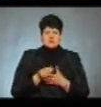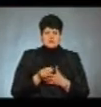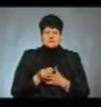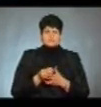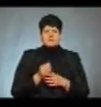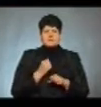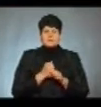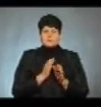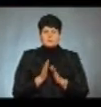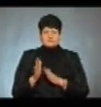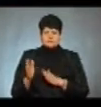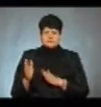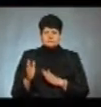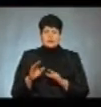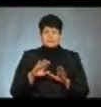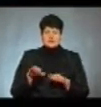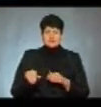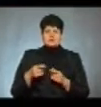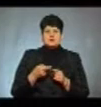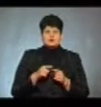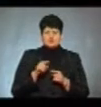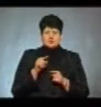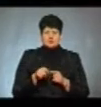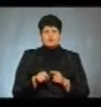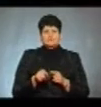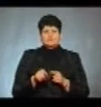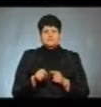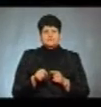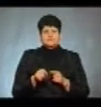налагоджується програмне забезпечення. Думаю, що після налагодження такого програмного забезпечення